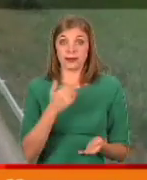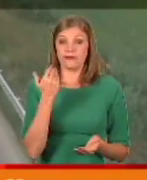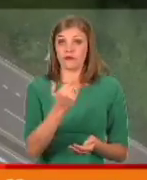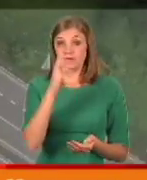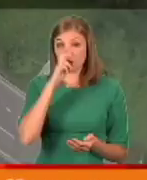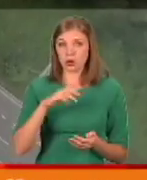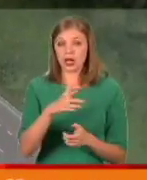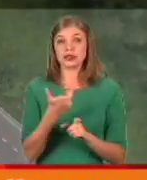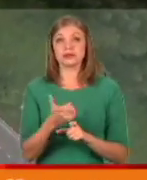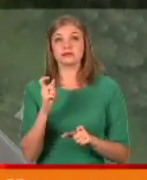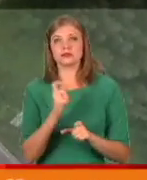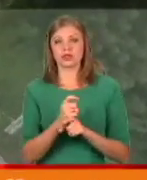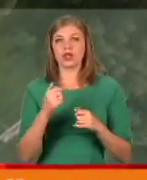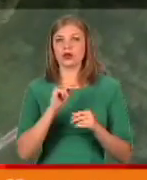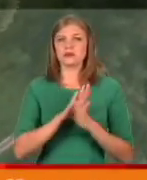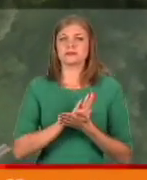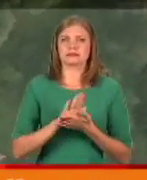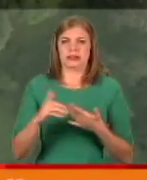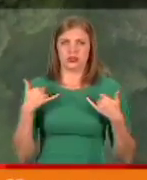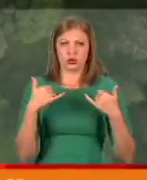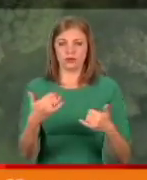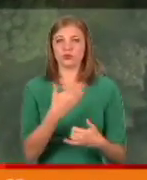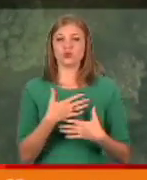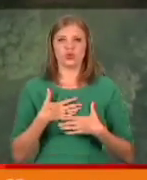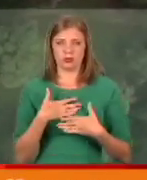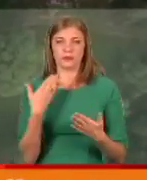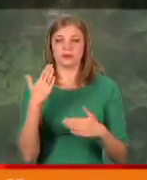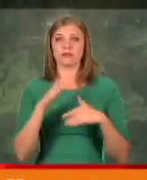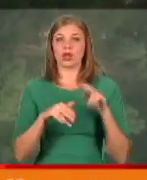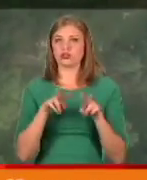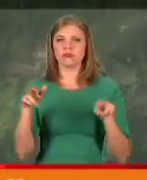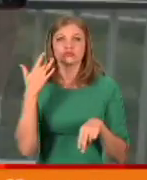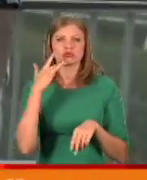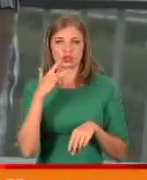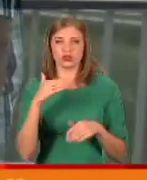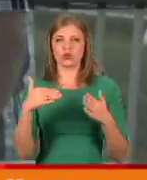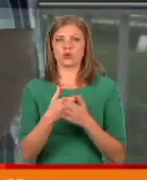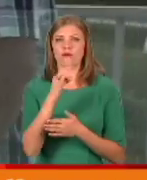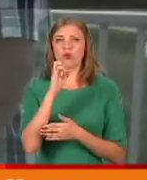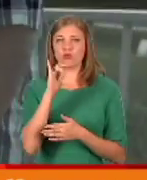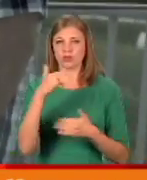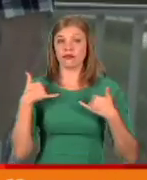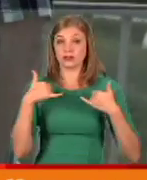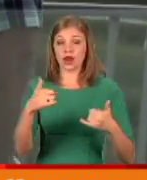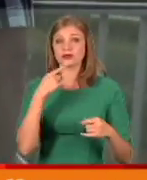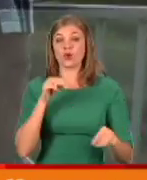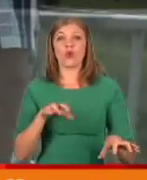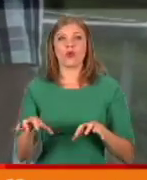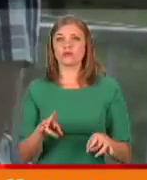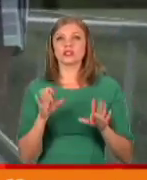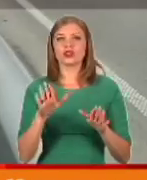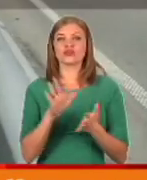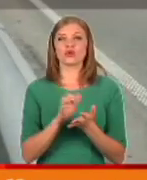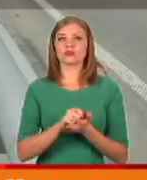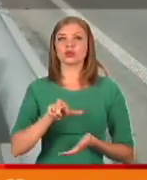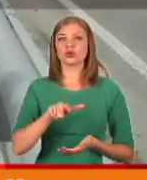Україні й аж підозріло ідеальні шляхи. Ось Романова улюблена. Майже як у Штатах – Новообухівська траса. Каже, корупція – це не лише